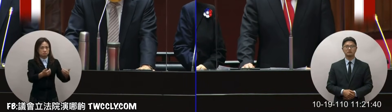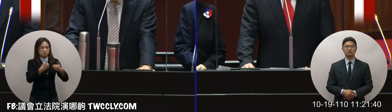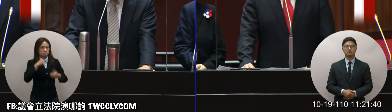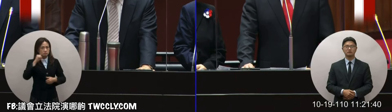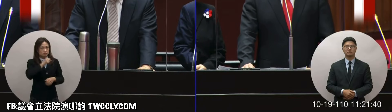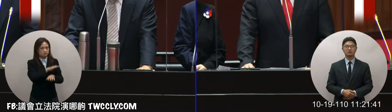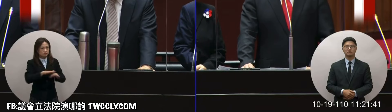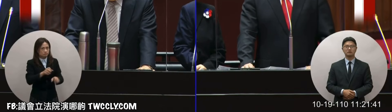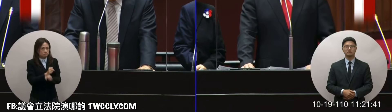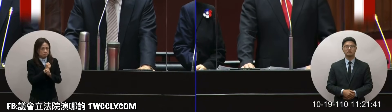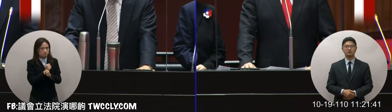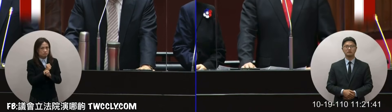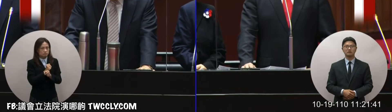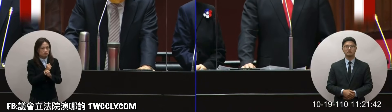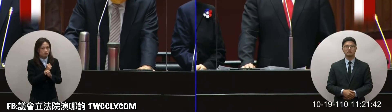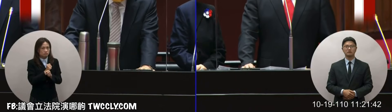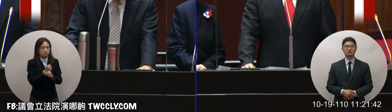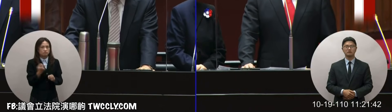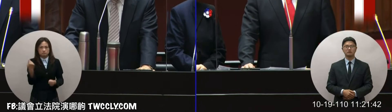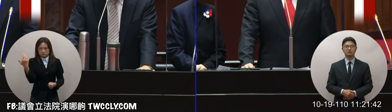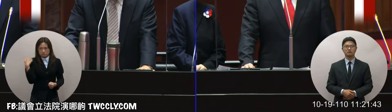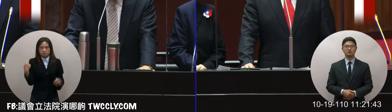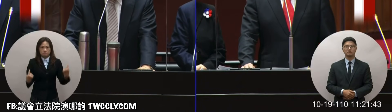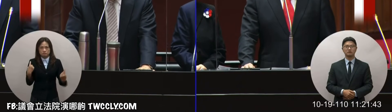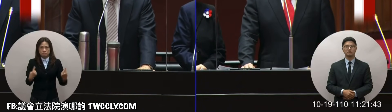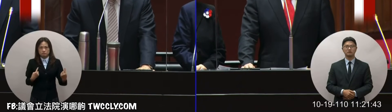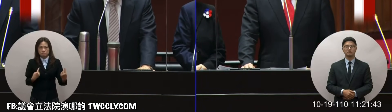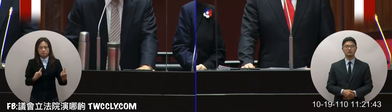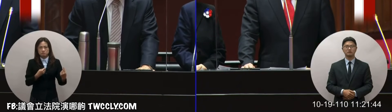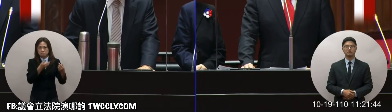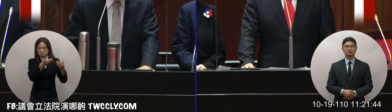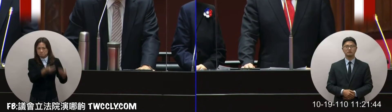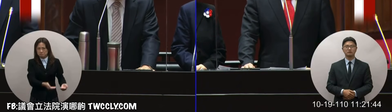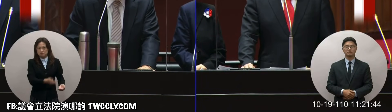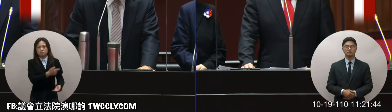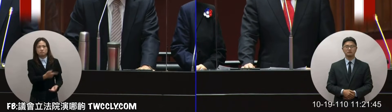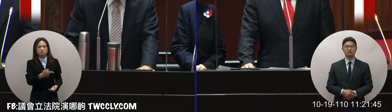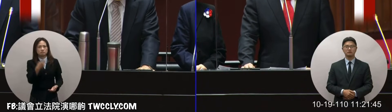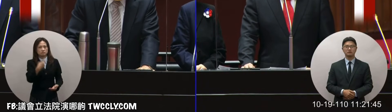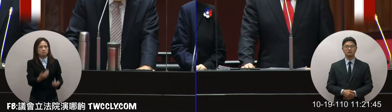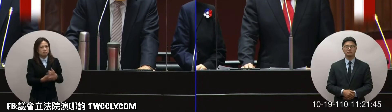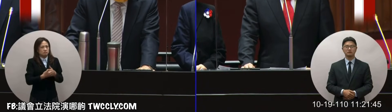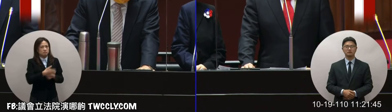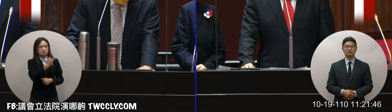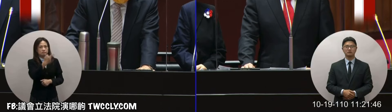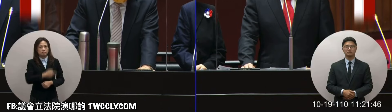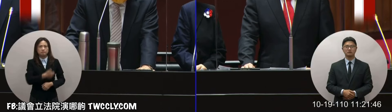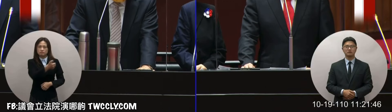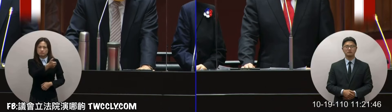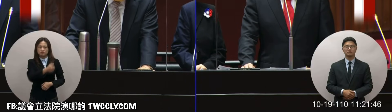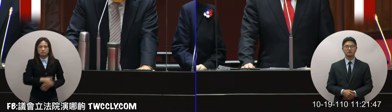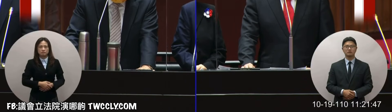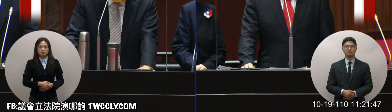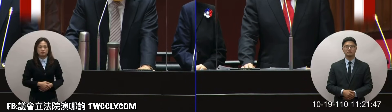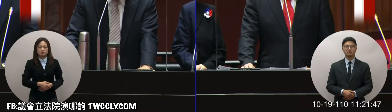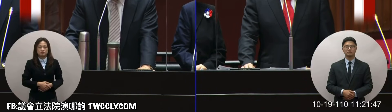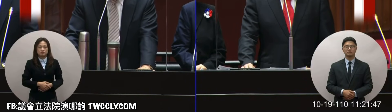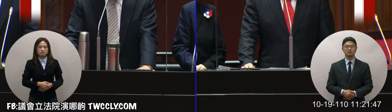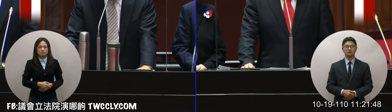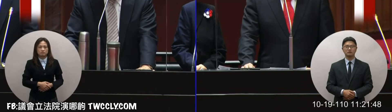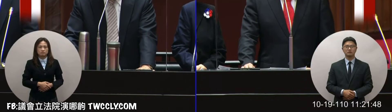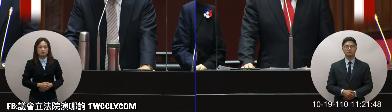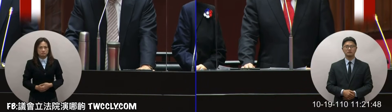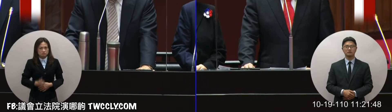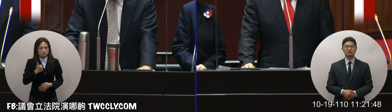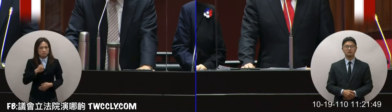比过去多，而且用力很大，我们非常感谢。那相关实际上